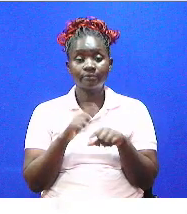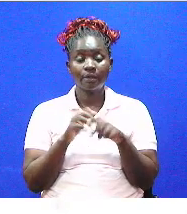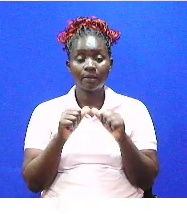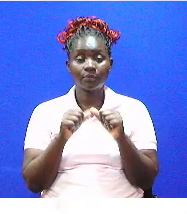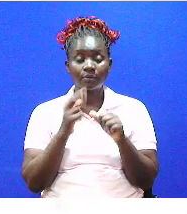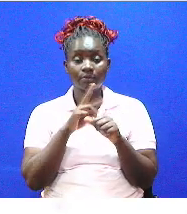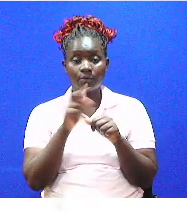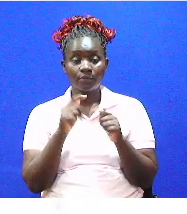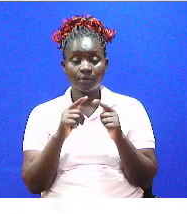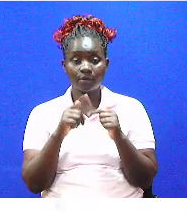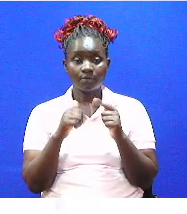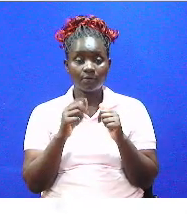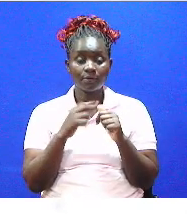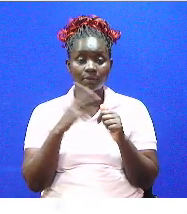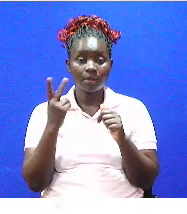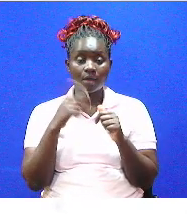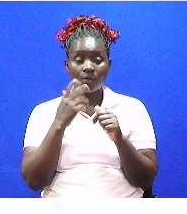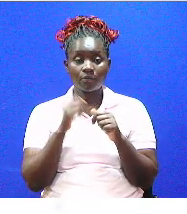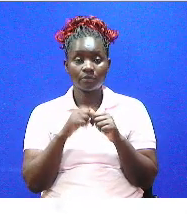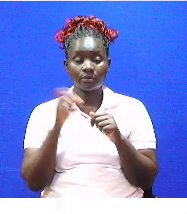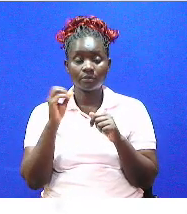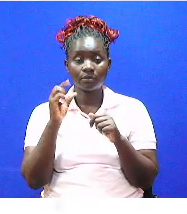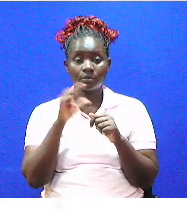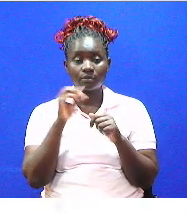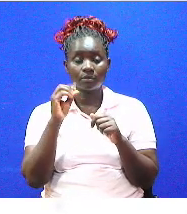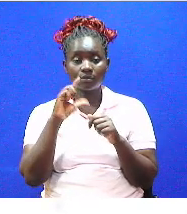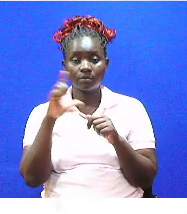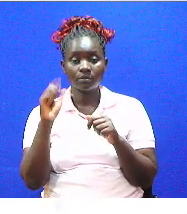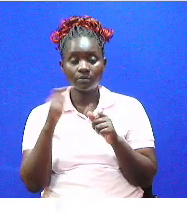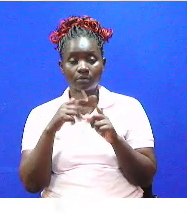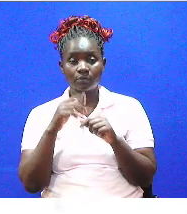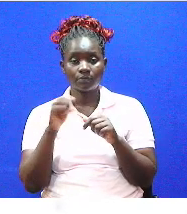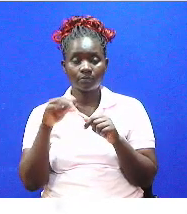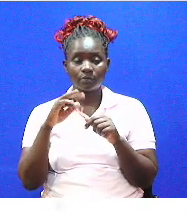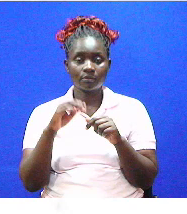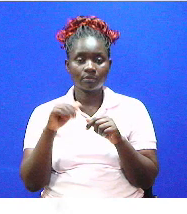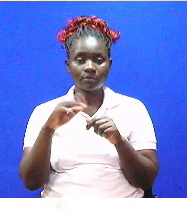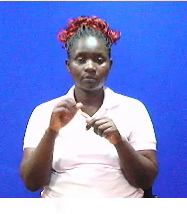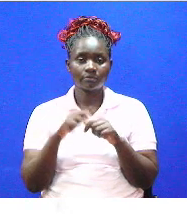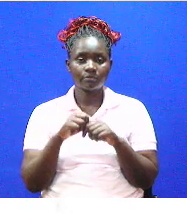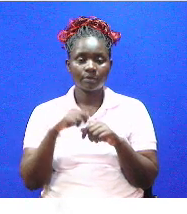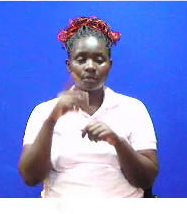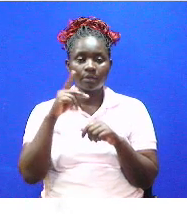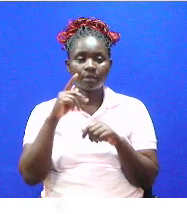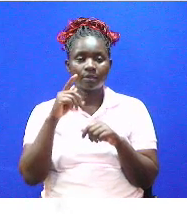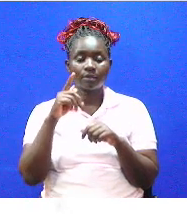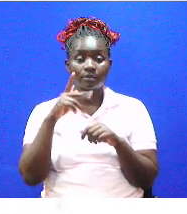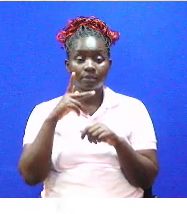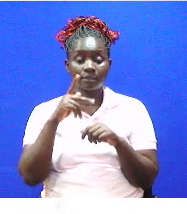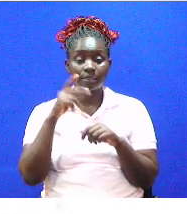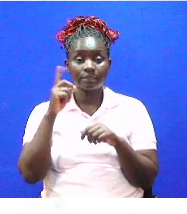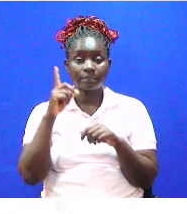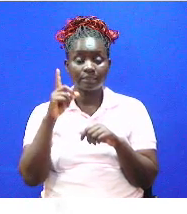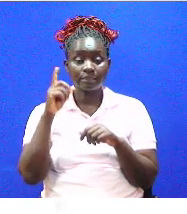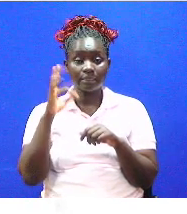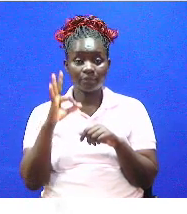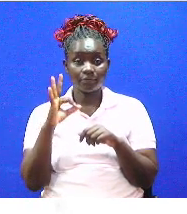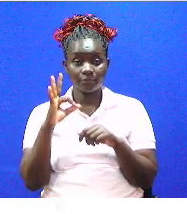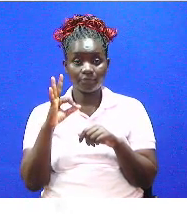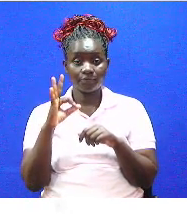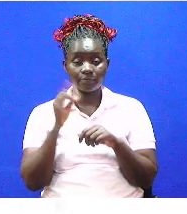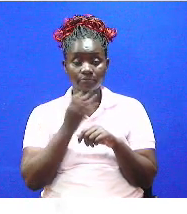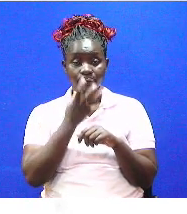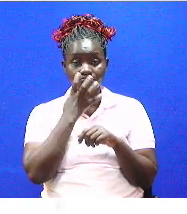Tukumulikiri kuriyoko siri ya kujibogima Francis Ogolla kuruwa sensemeri ya KDM fani kuchinga kichupono ekiamma kia